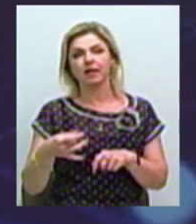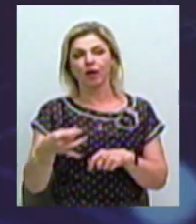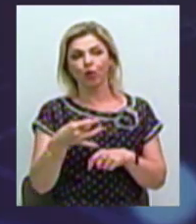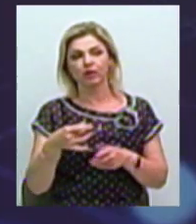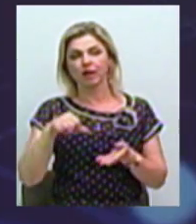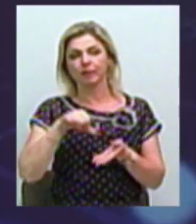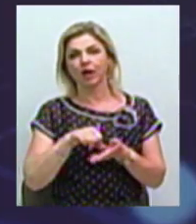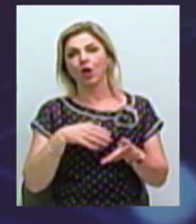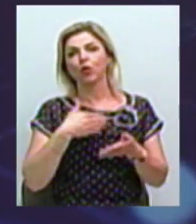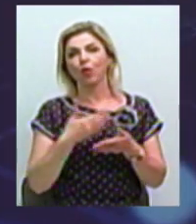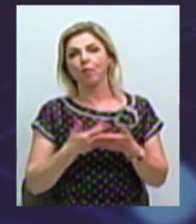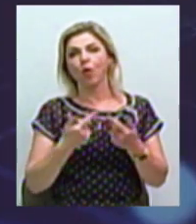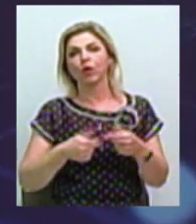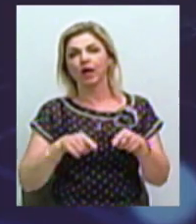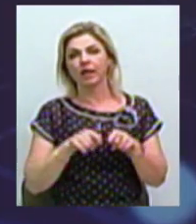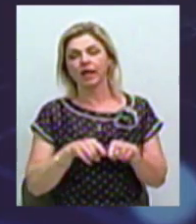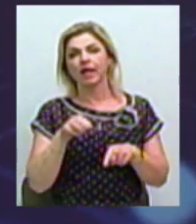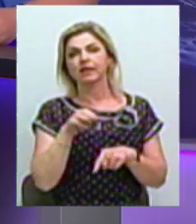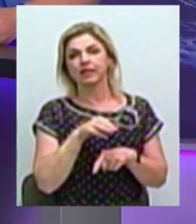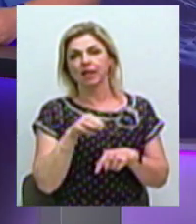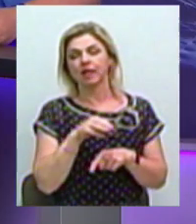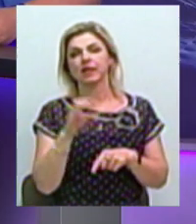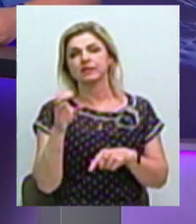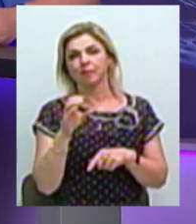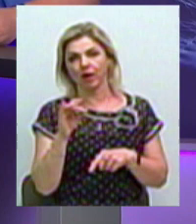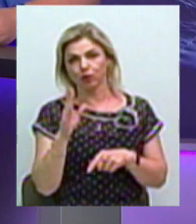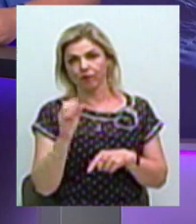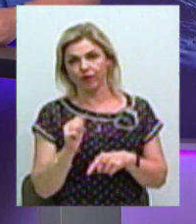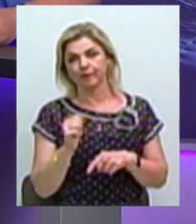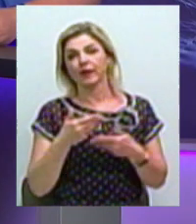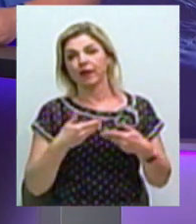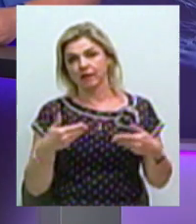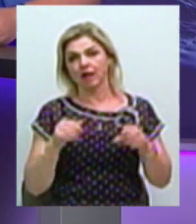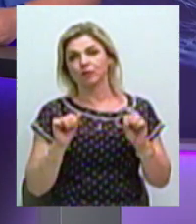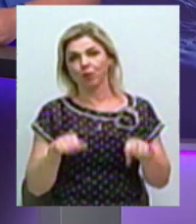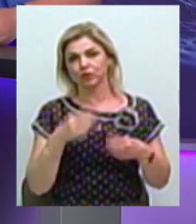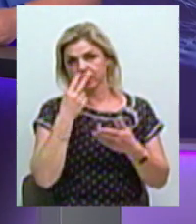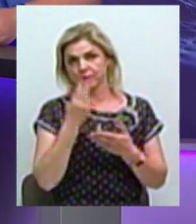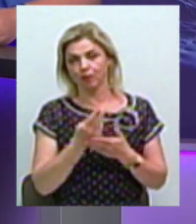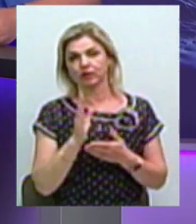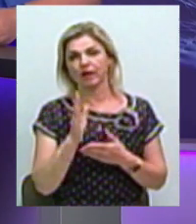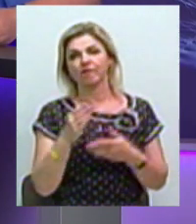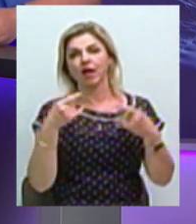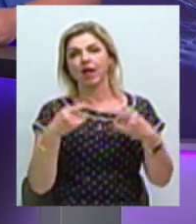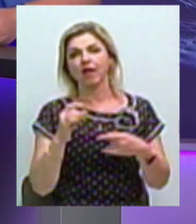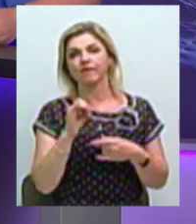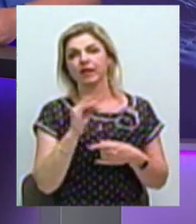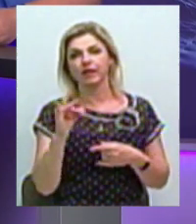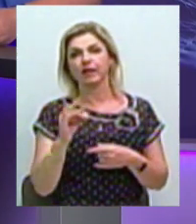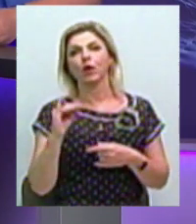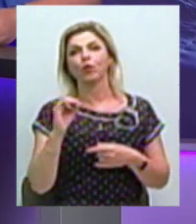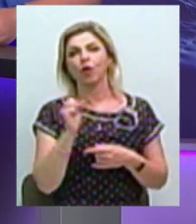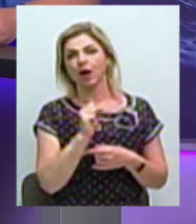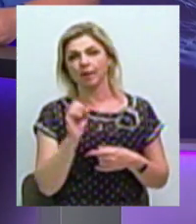громадської організації «Центр.UA». Вітаю, Тетяна. Вітаю. Нас можна дивитися в цифровому ефірі UA Миколаїв на